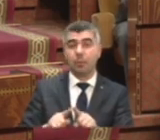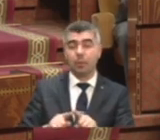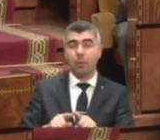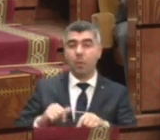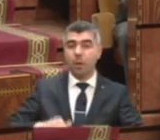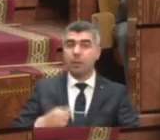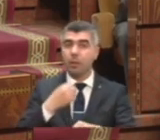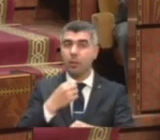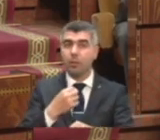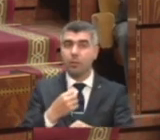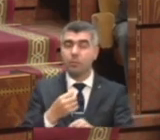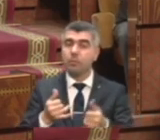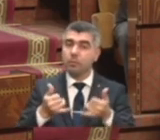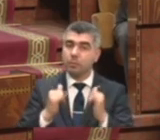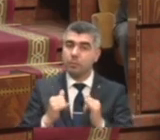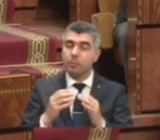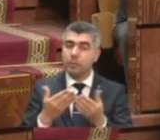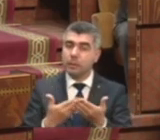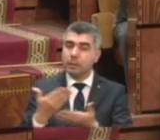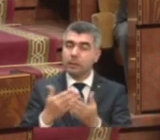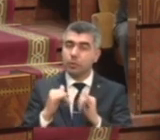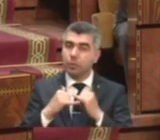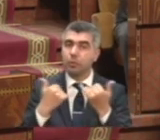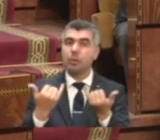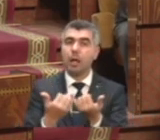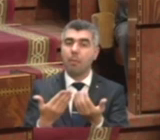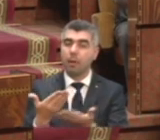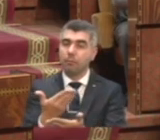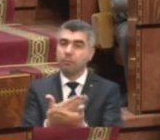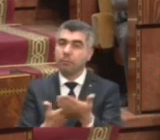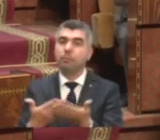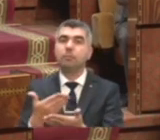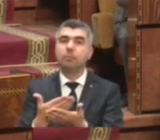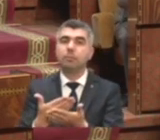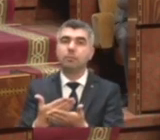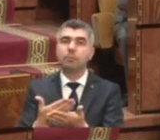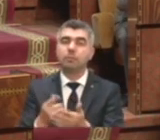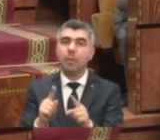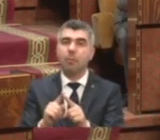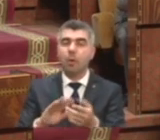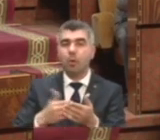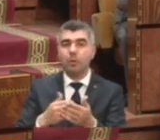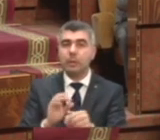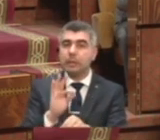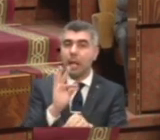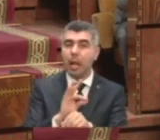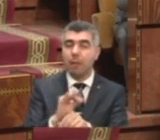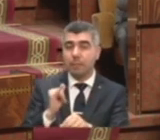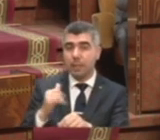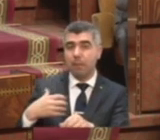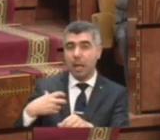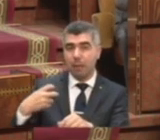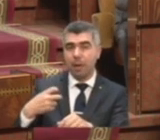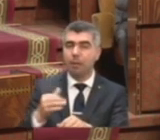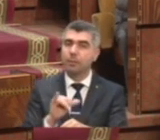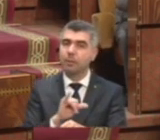الناشرين خاصكم تجلسوا معاهم وديروا معاهم واحد المقاربة، وديروا معاهم يتعلموا شوية، ماشي دائما كيربح، لكن خاص تعلموا